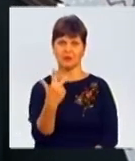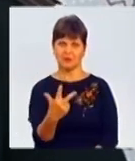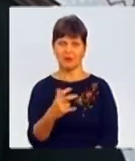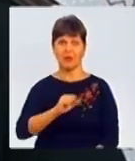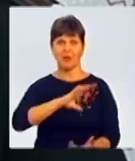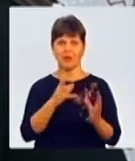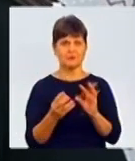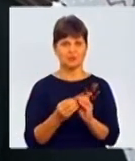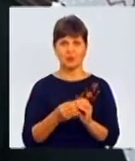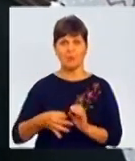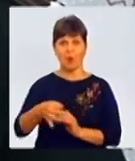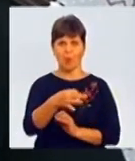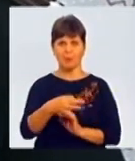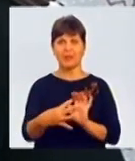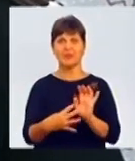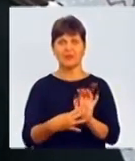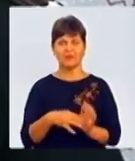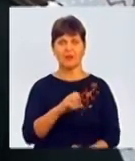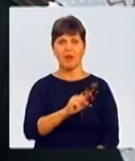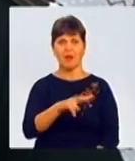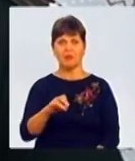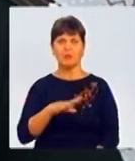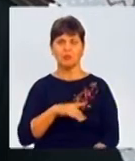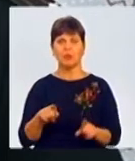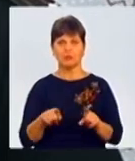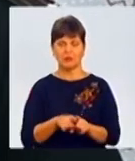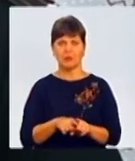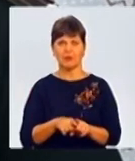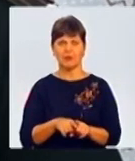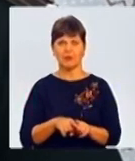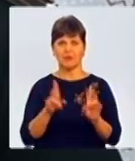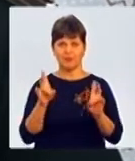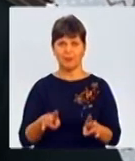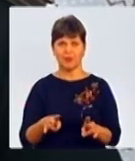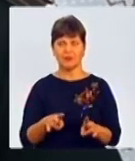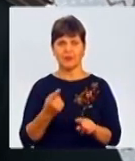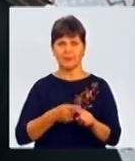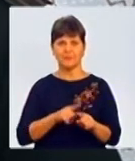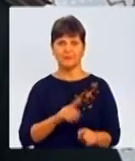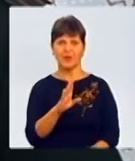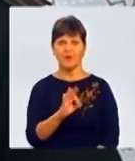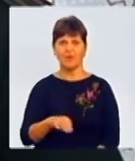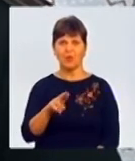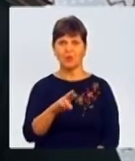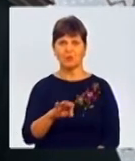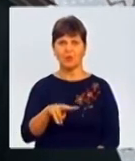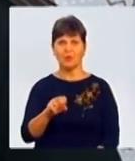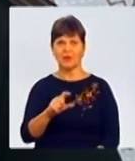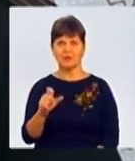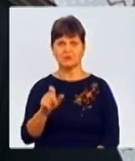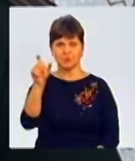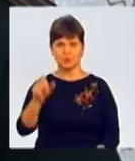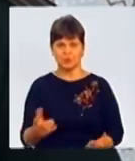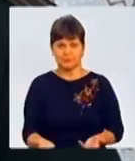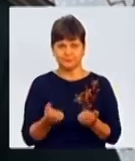області 9. Але були такі випадки, коли саме водолази, які чергували на